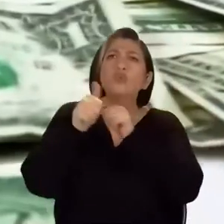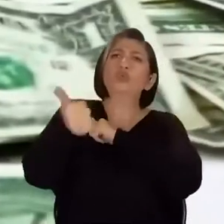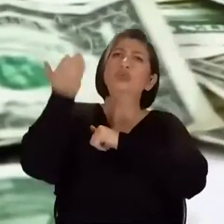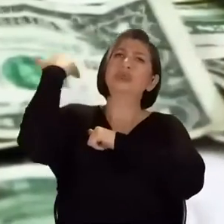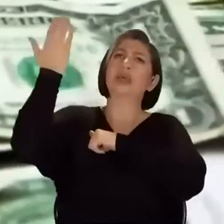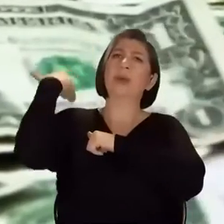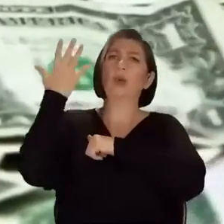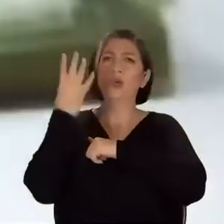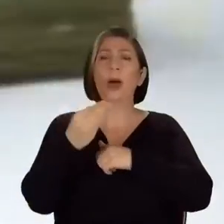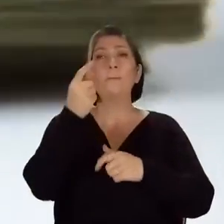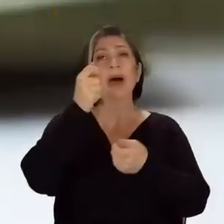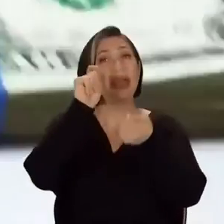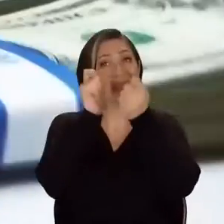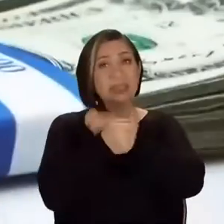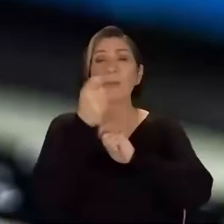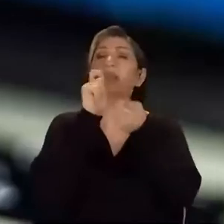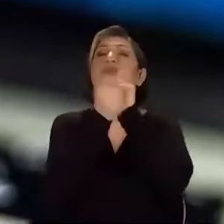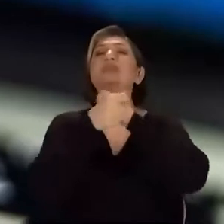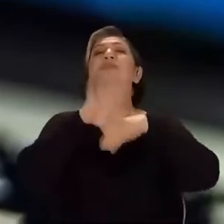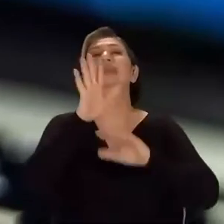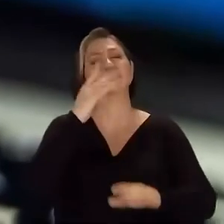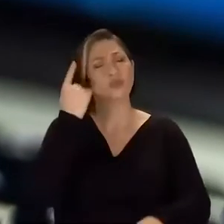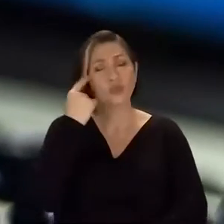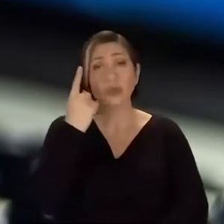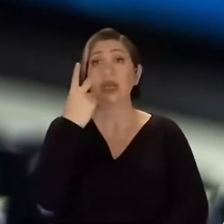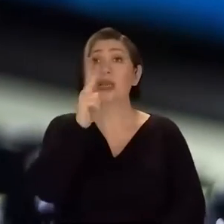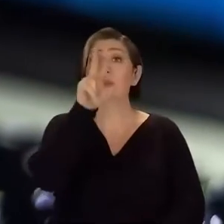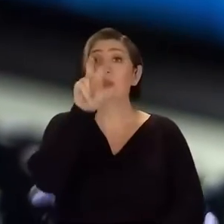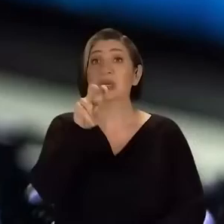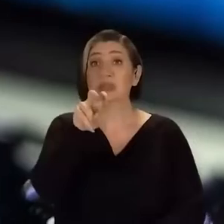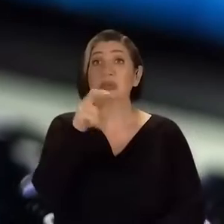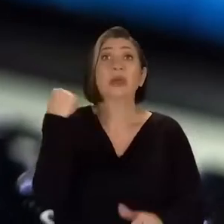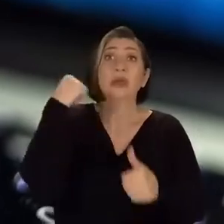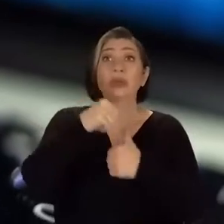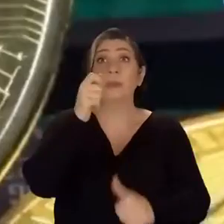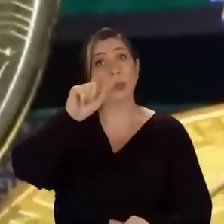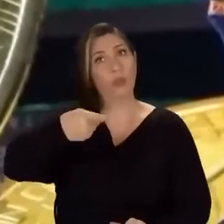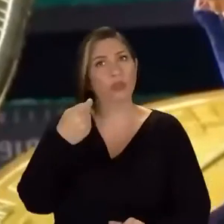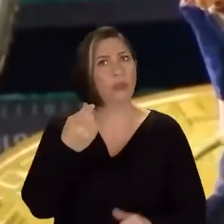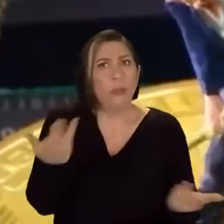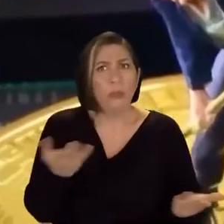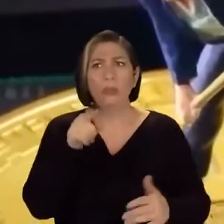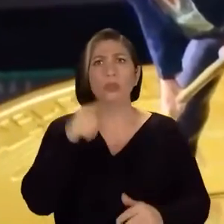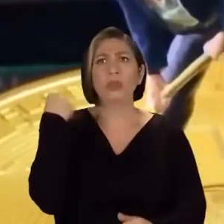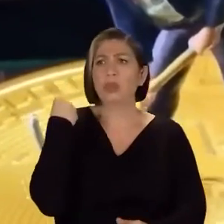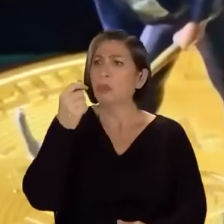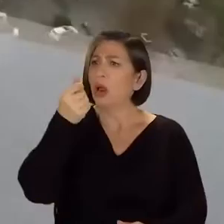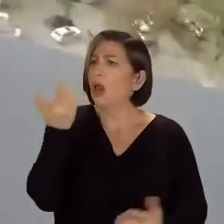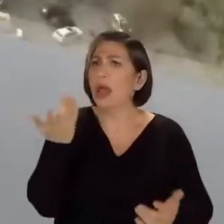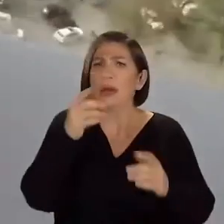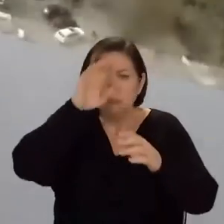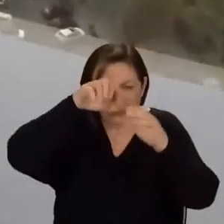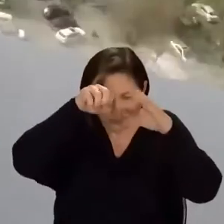şey değişir, para değişmez diye düşünürken 2008 yılında para yeniden bulundu. Bu yeni parayı madencilik